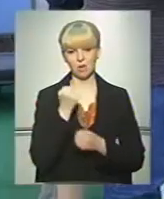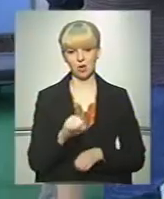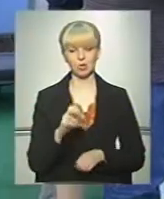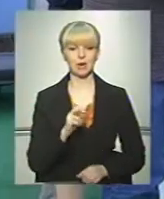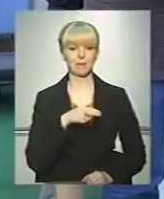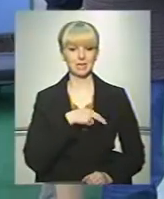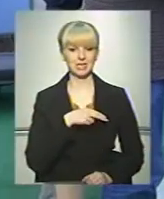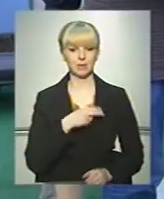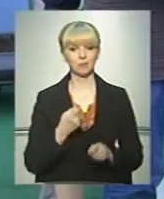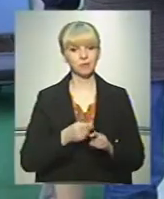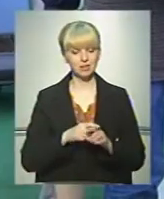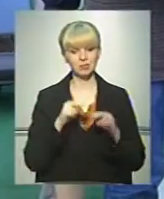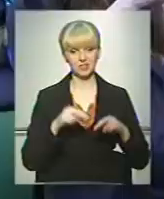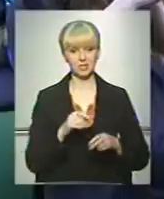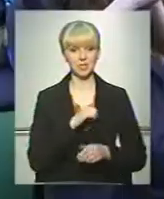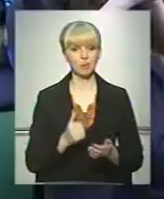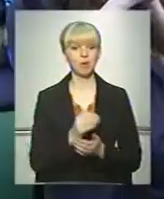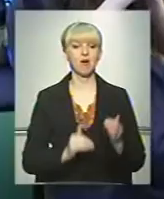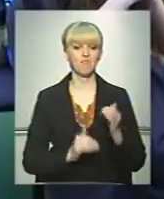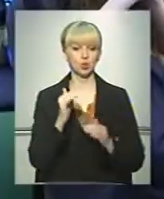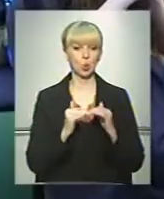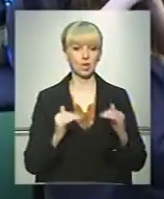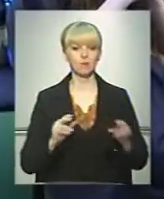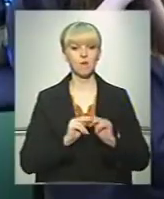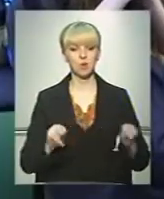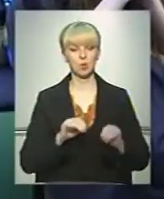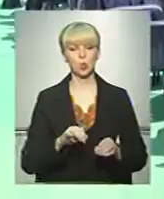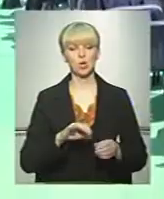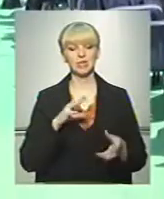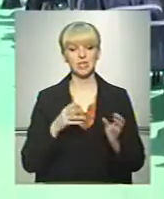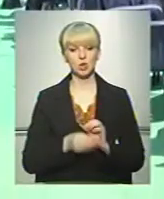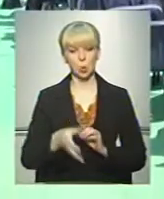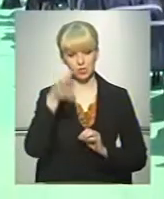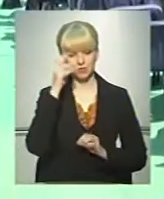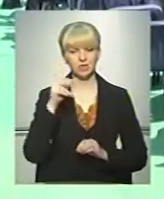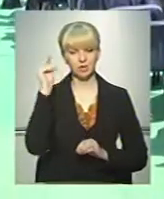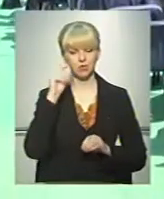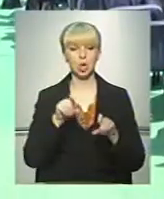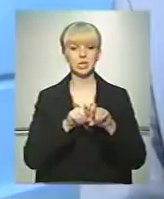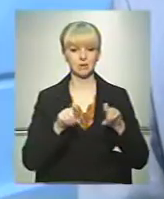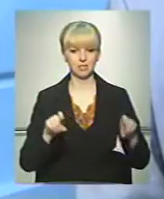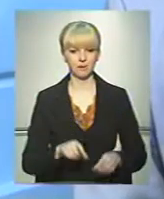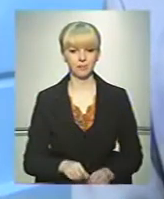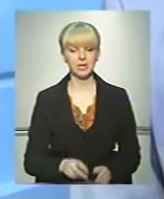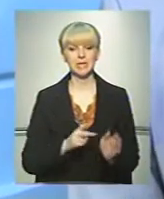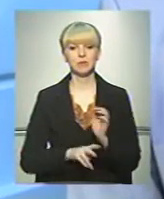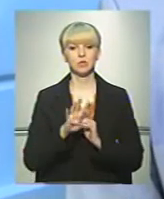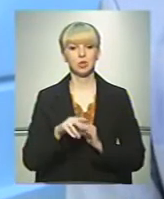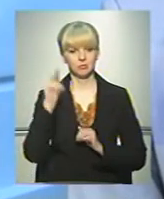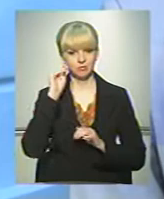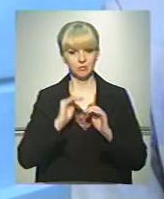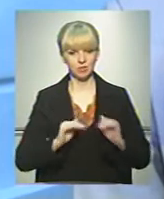та призерами. А це свідчить насамперед про високий рівень викладання у загальноосвітніх навчальних закладах. 74 учні у